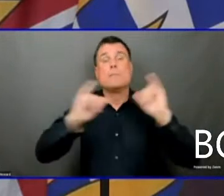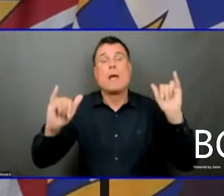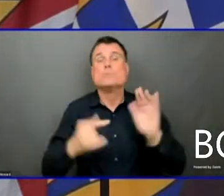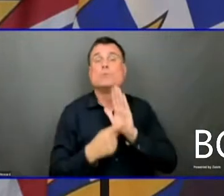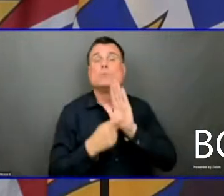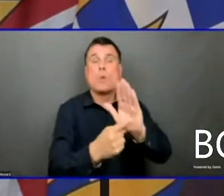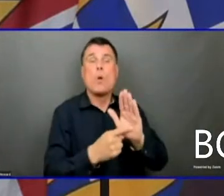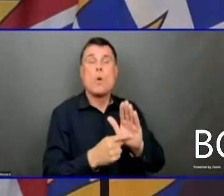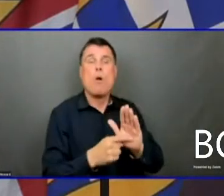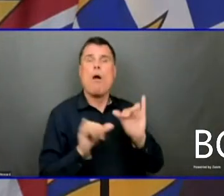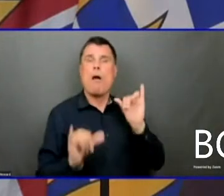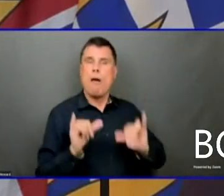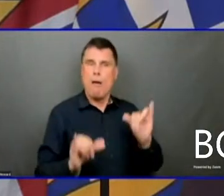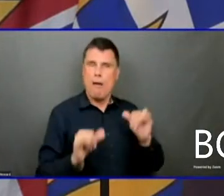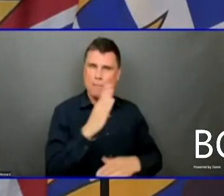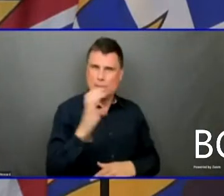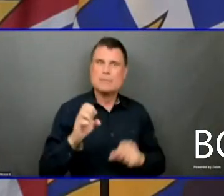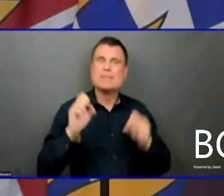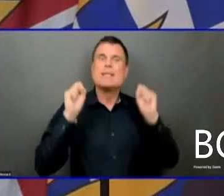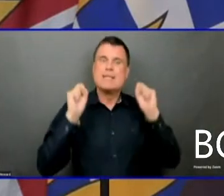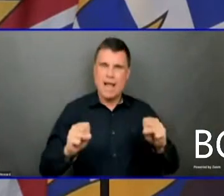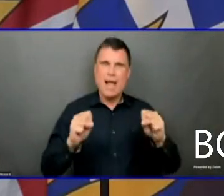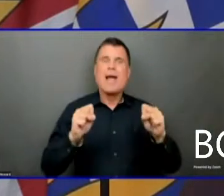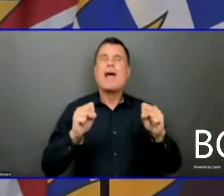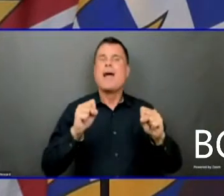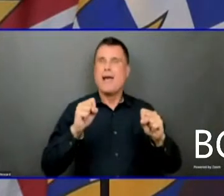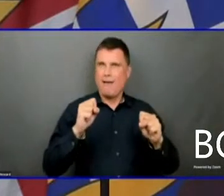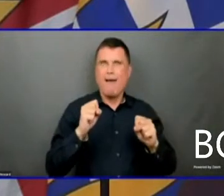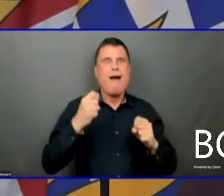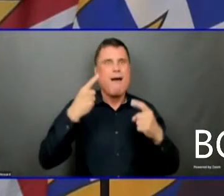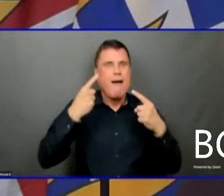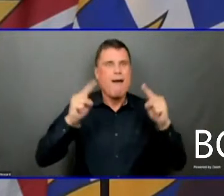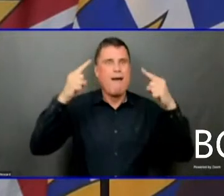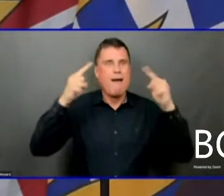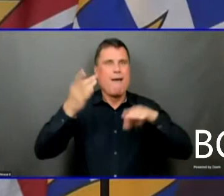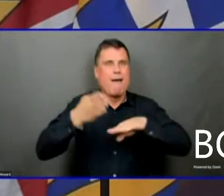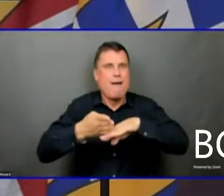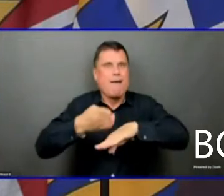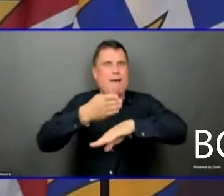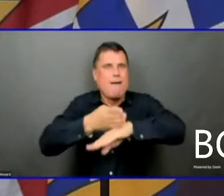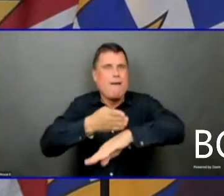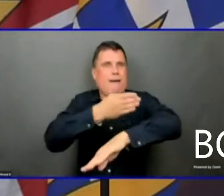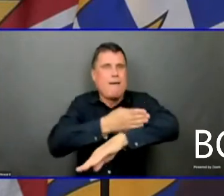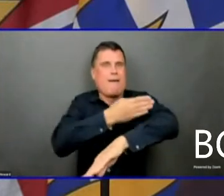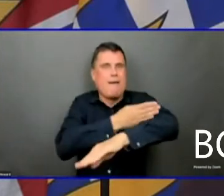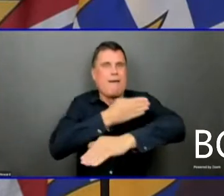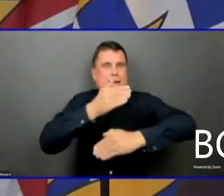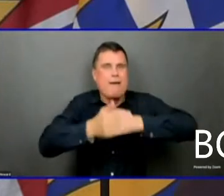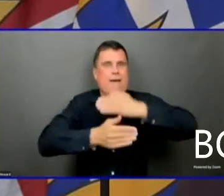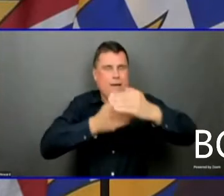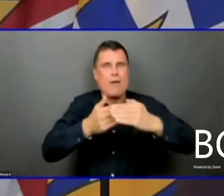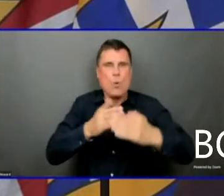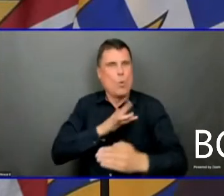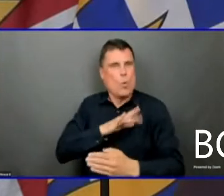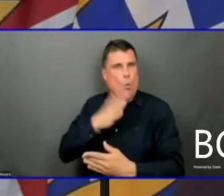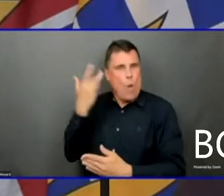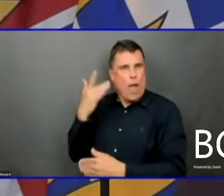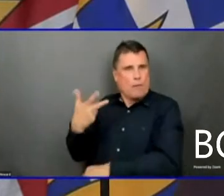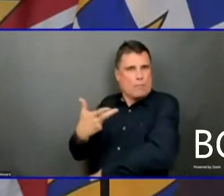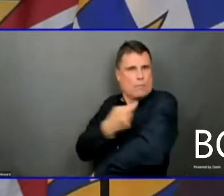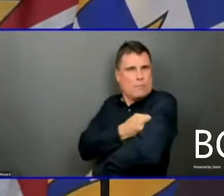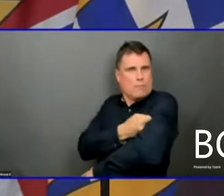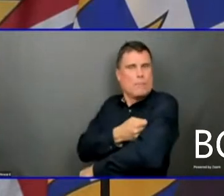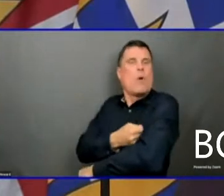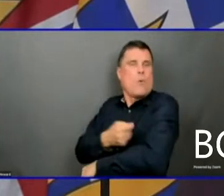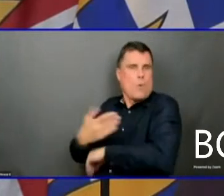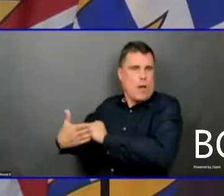的结论。所以我们刚才他说看到了这些一撇这些数据，我们已经获得了巨大